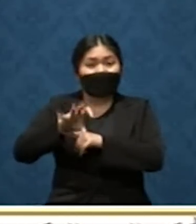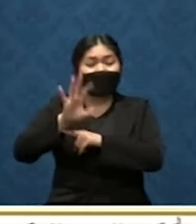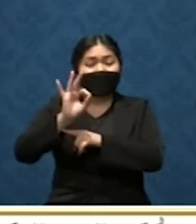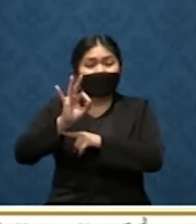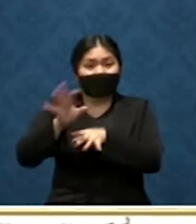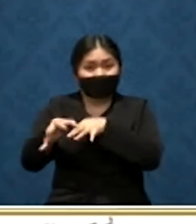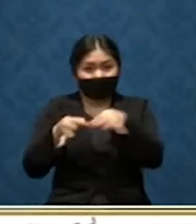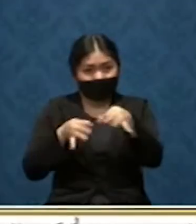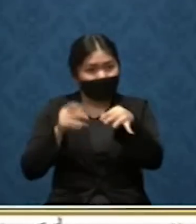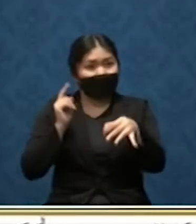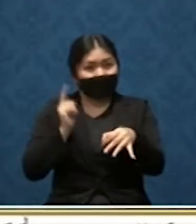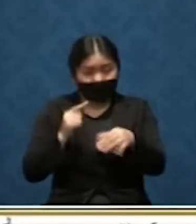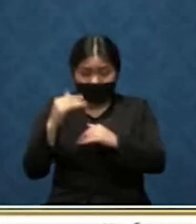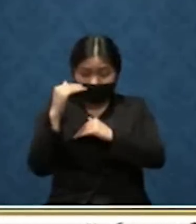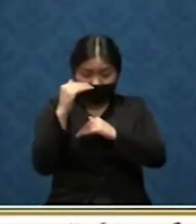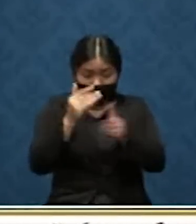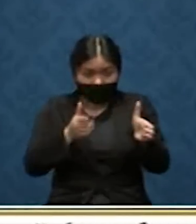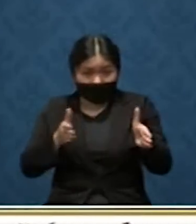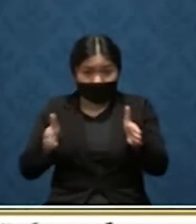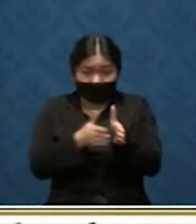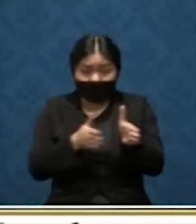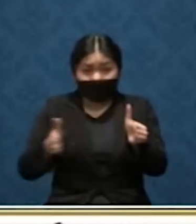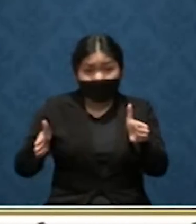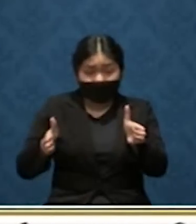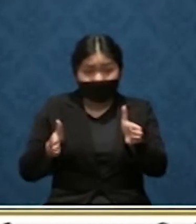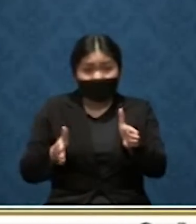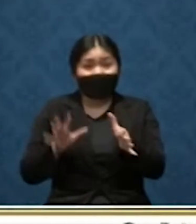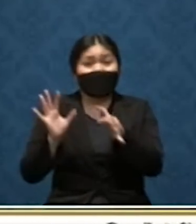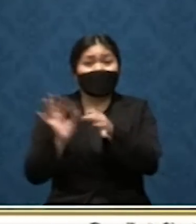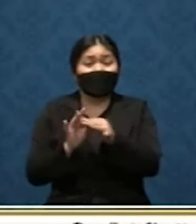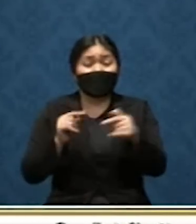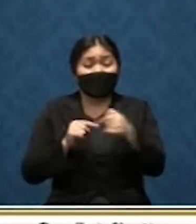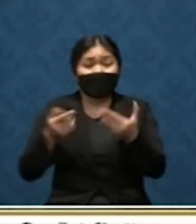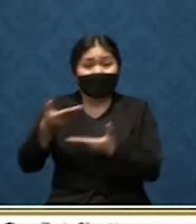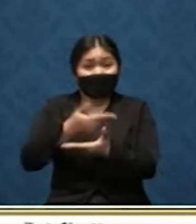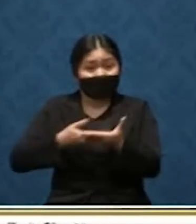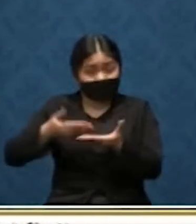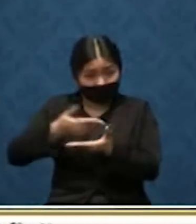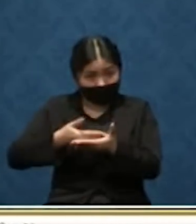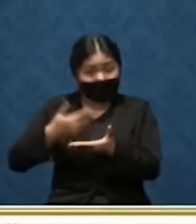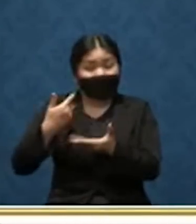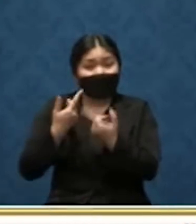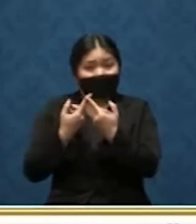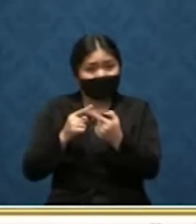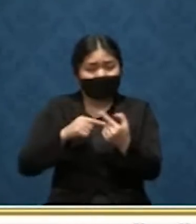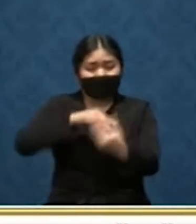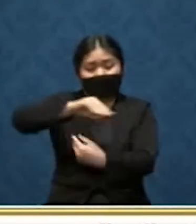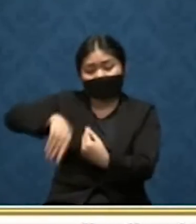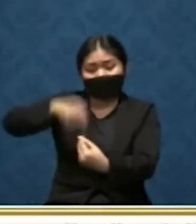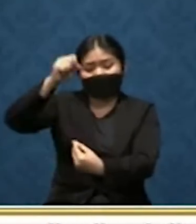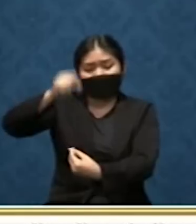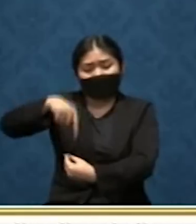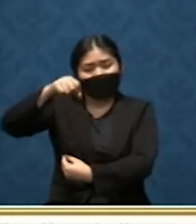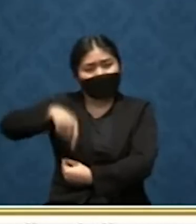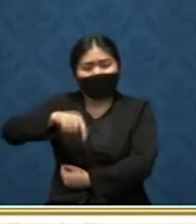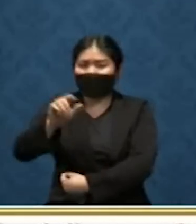อัฏิปรายต้องอยู่ใประเด่นหรอกัวกัประเดนที่กำลงพยศา Huhกfelหญง แล้วก็ไม่วเวีนสำรัก